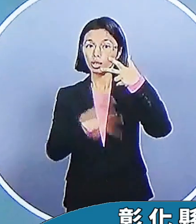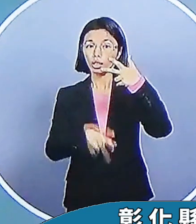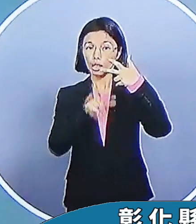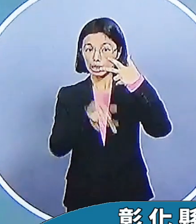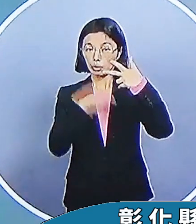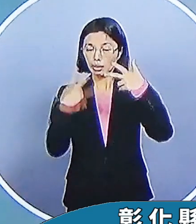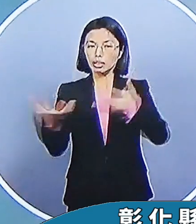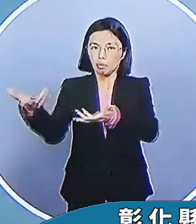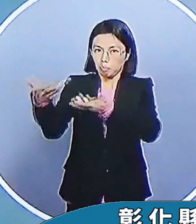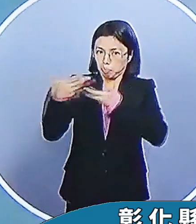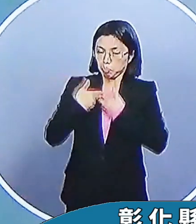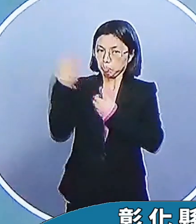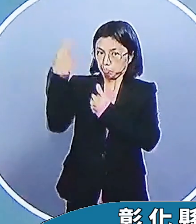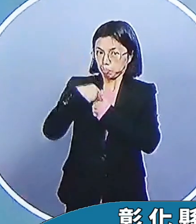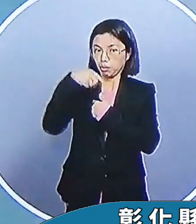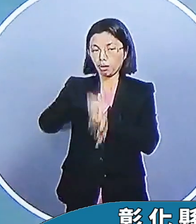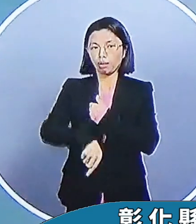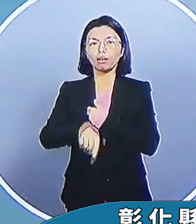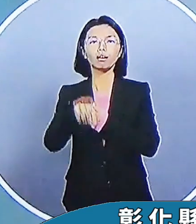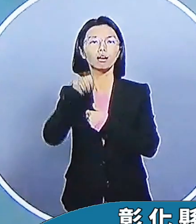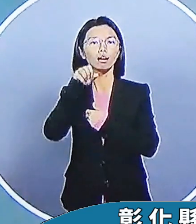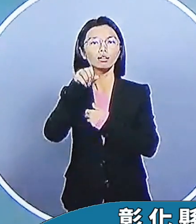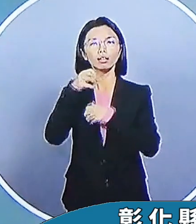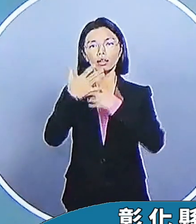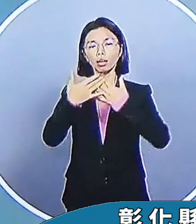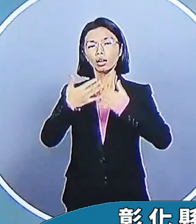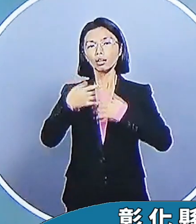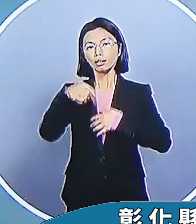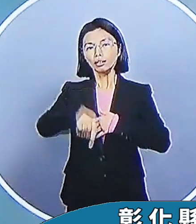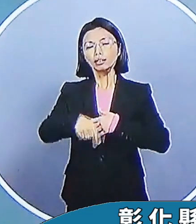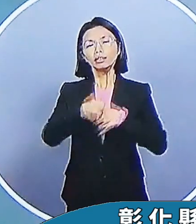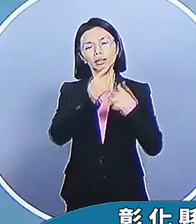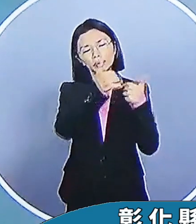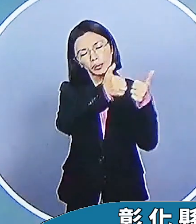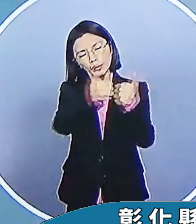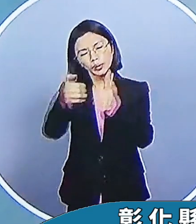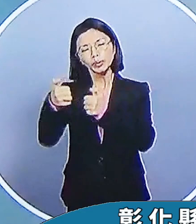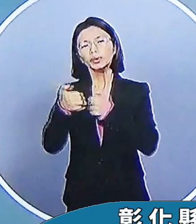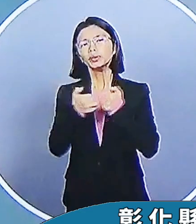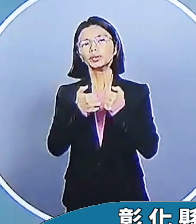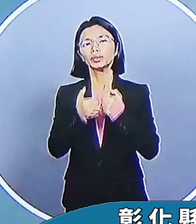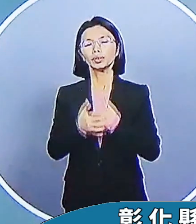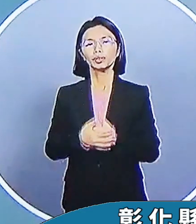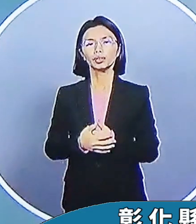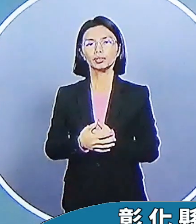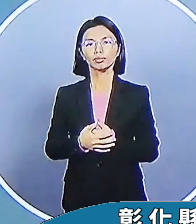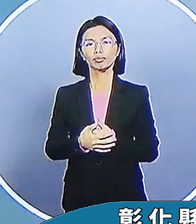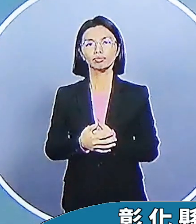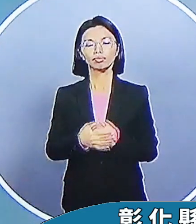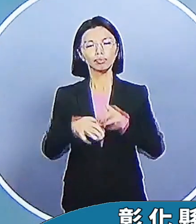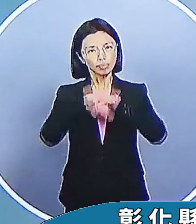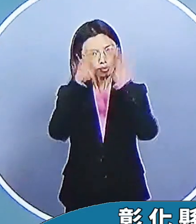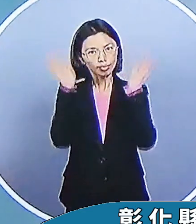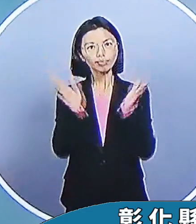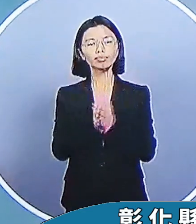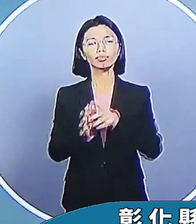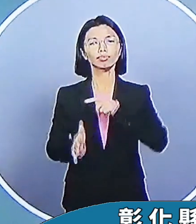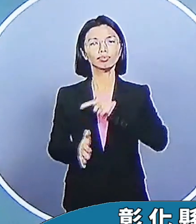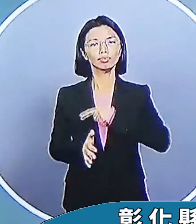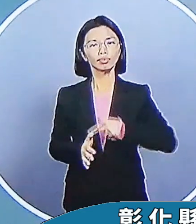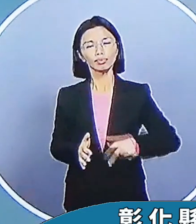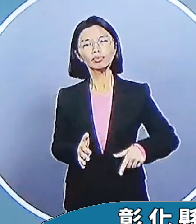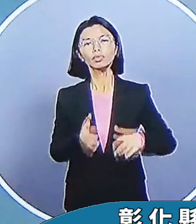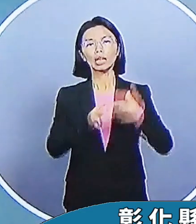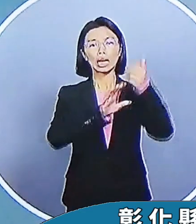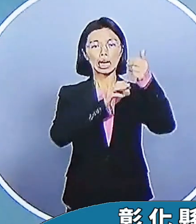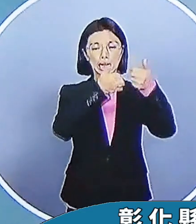受党的这个征召，不过我就感谢咱所有乡亲，所有阮的各位所有的候选人